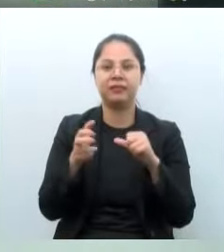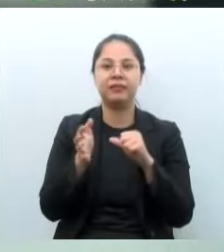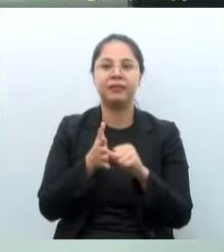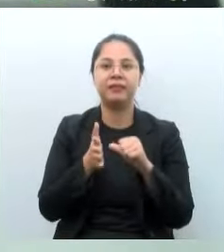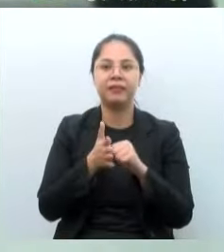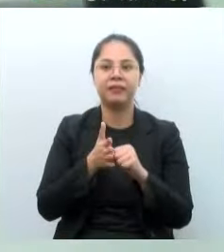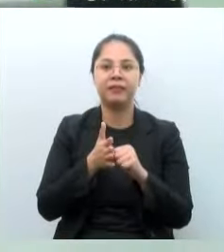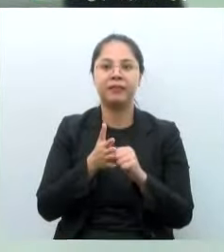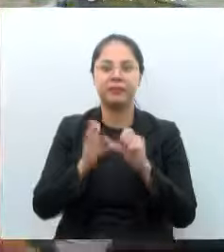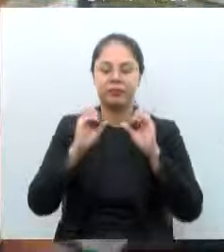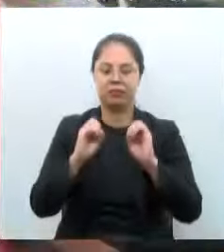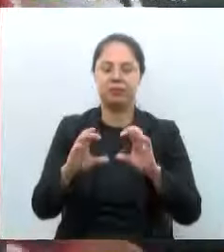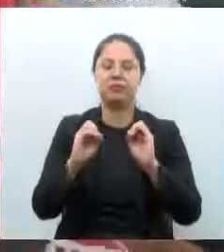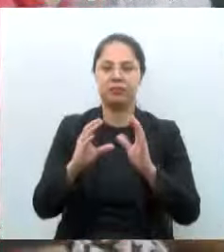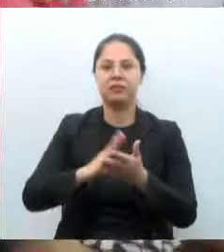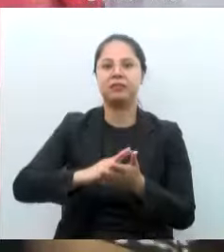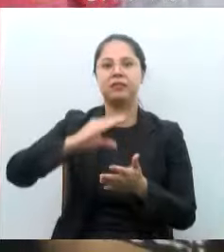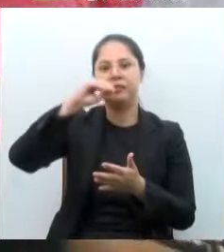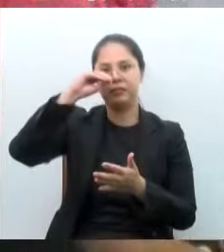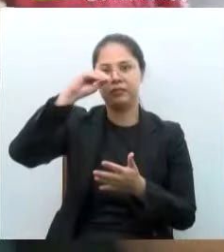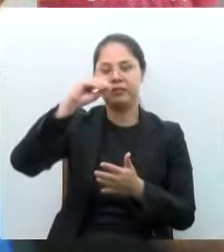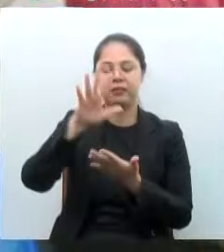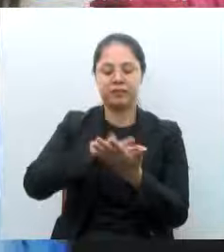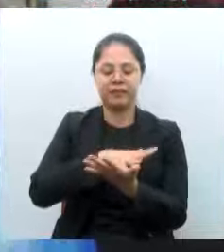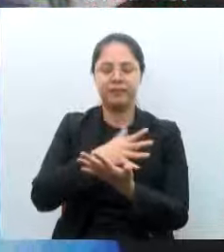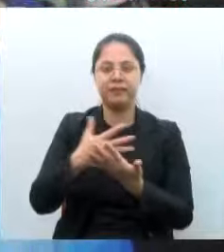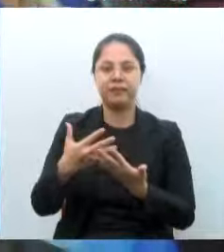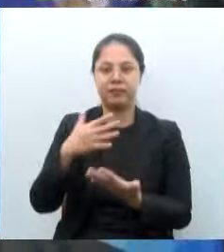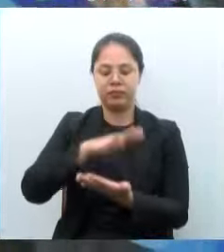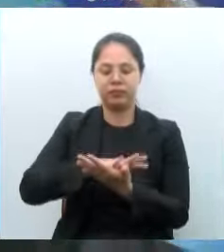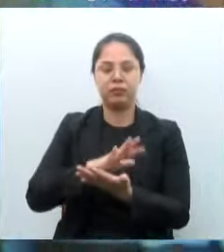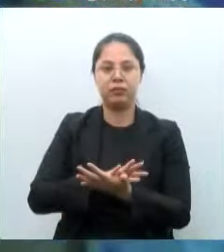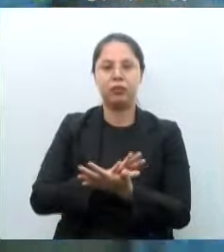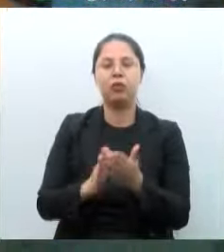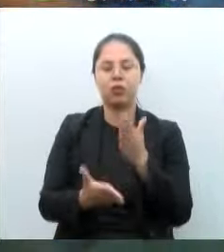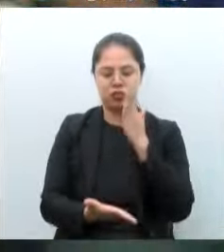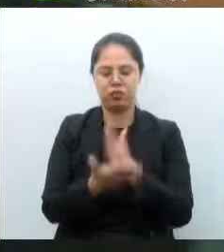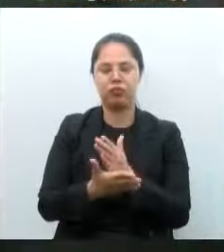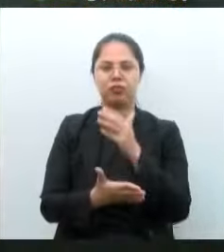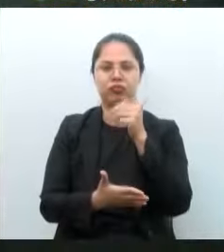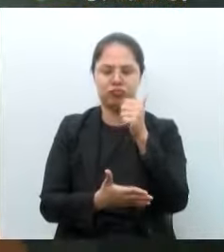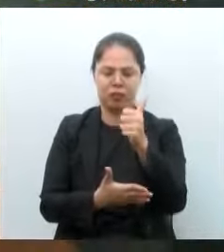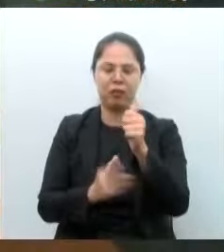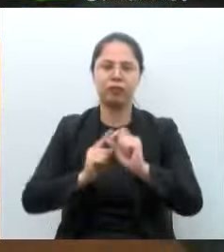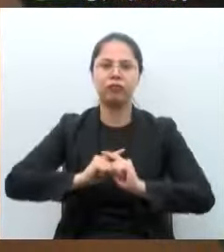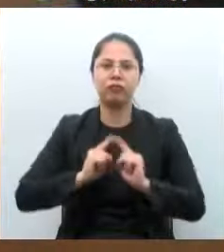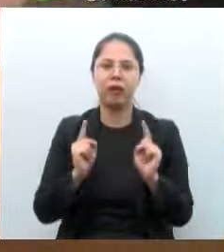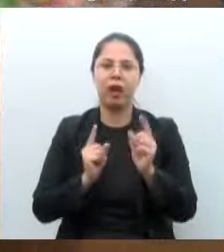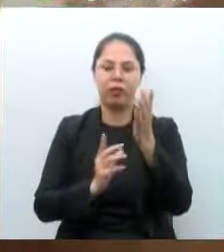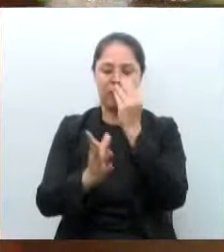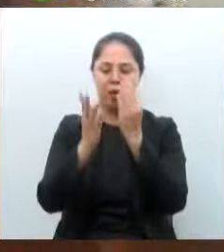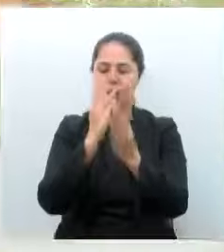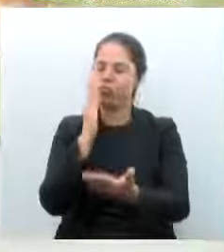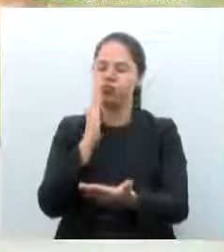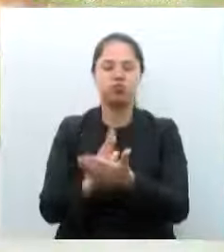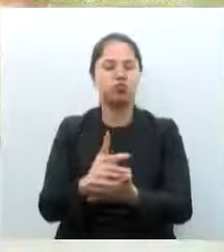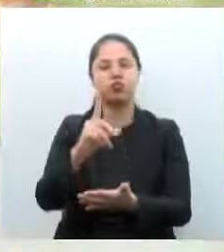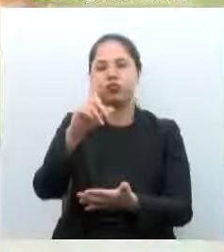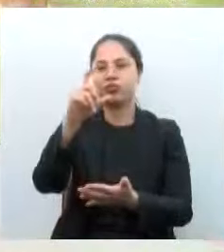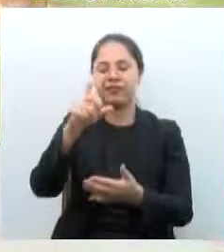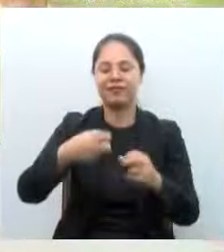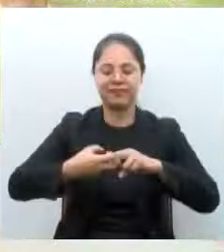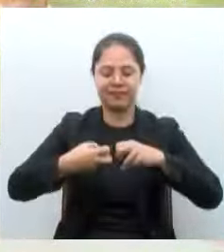การจัดการเรียนการสอนตามแนวคิดที่ว่าโรงเรียนหยุดได้แต่การเรียนรู้หยุดไม่ได้แม้ปัจจุบันนี้ปัญหาดังก